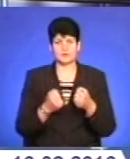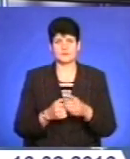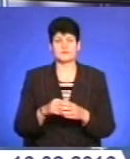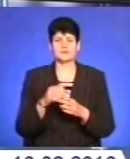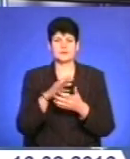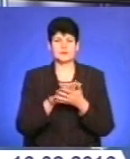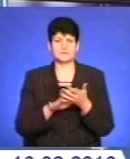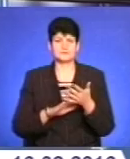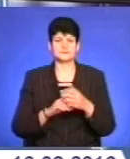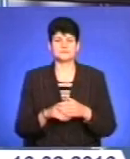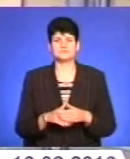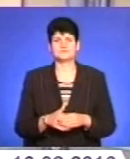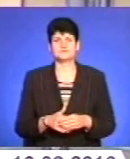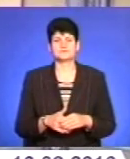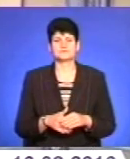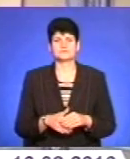поліції України в області.